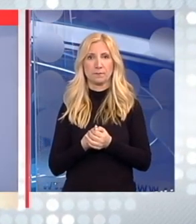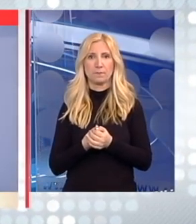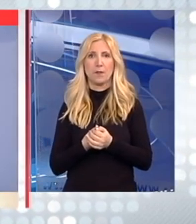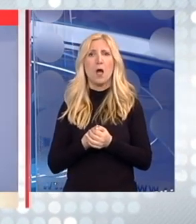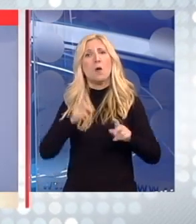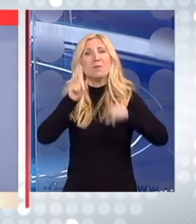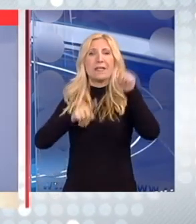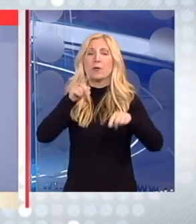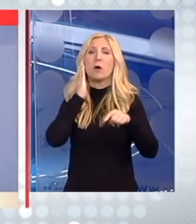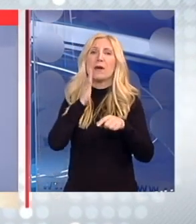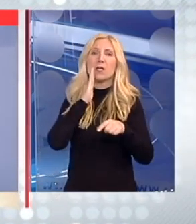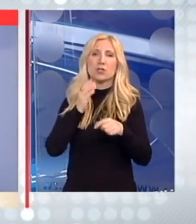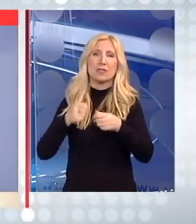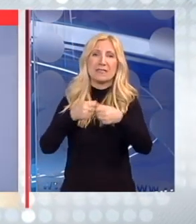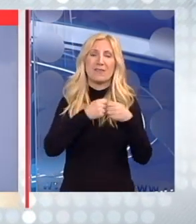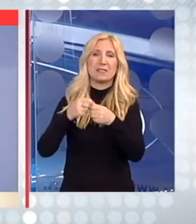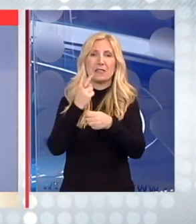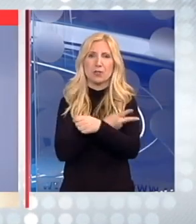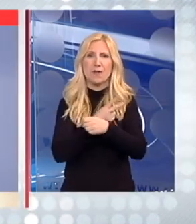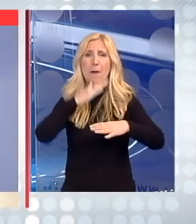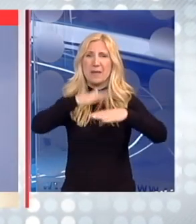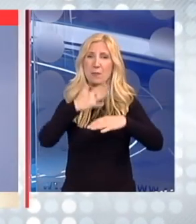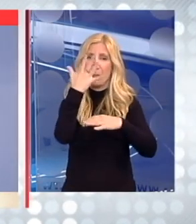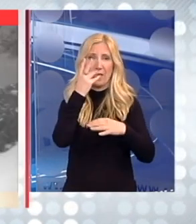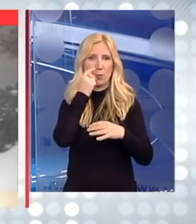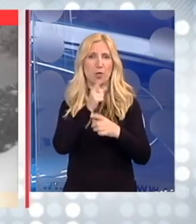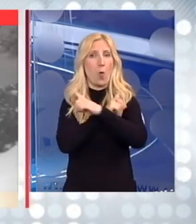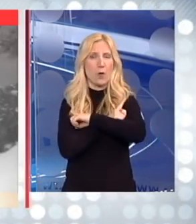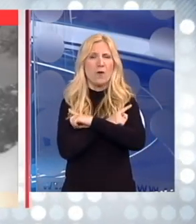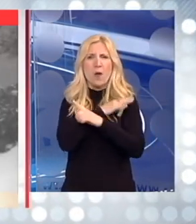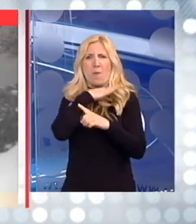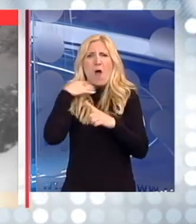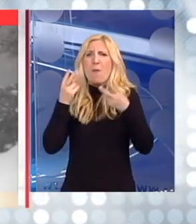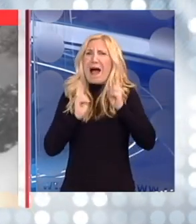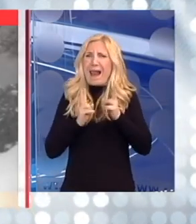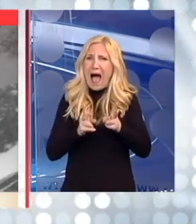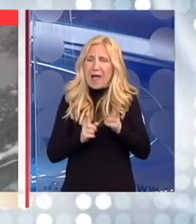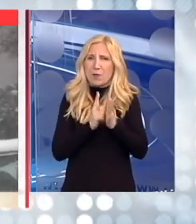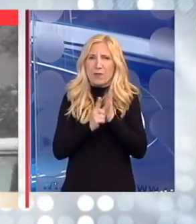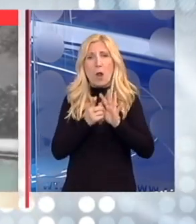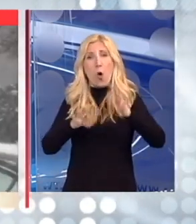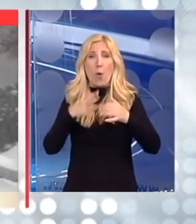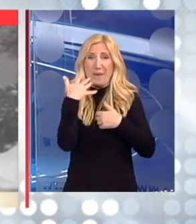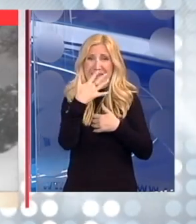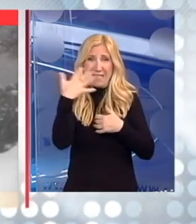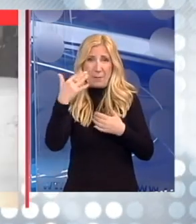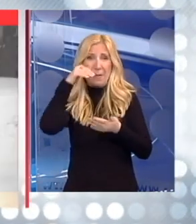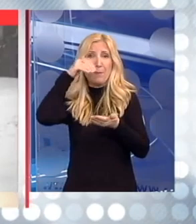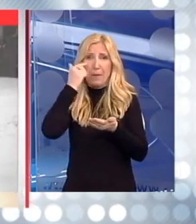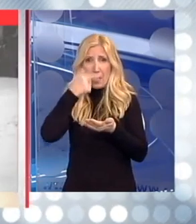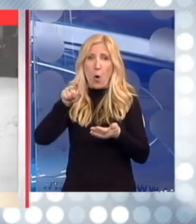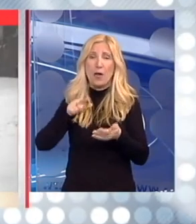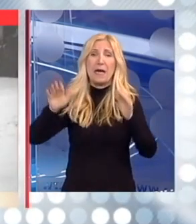U nekoliko američkih saveznih država najmanje 5 ljudi je umrlo od veoma hladnog vremena. Oko 55 miliona